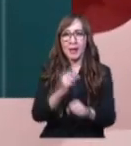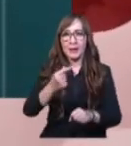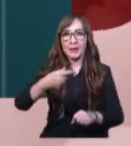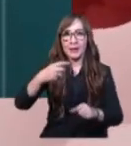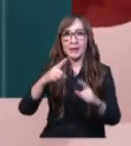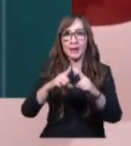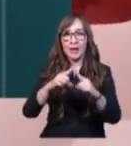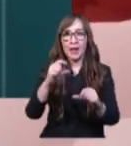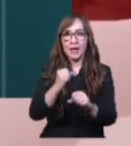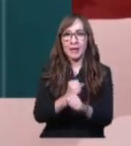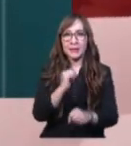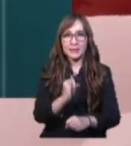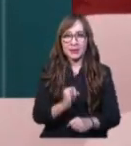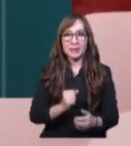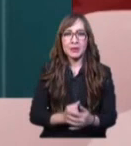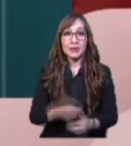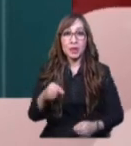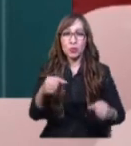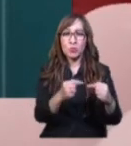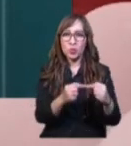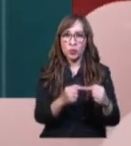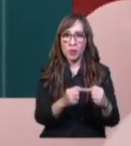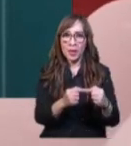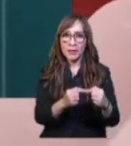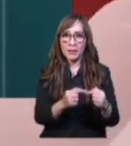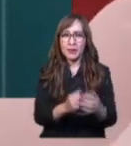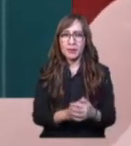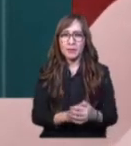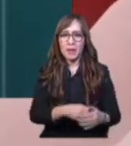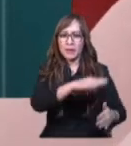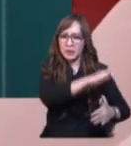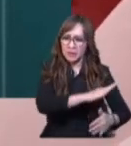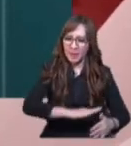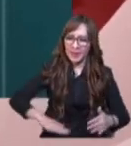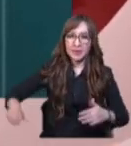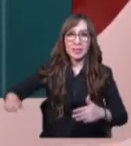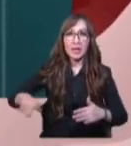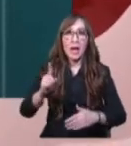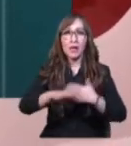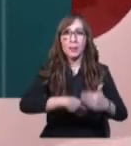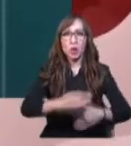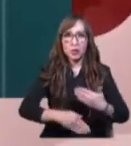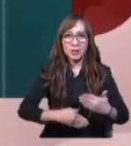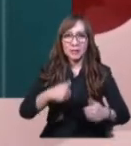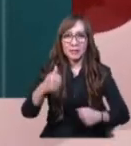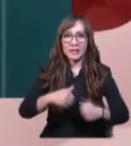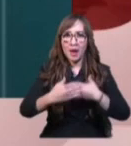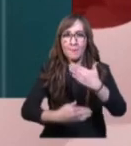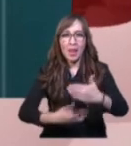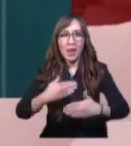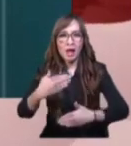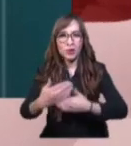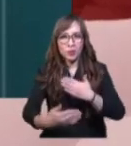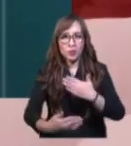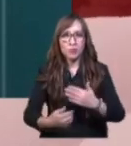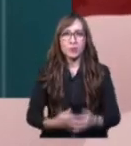adalah bagian dari menghubungkan hulu dan hilir sehingga proses usaha kita bisa lebih berkelanjutan dan